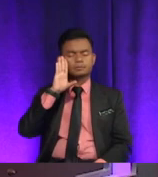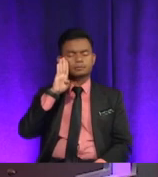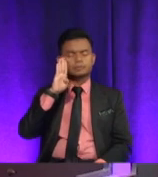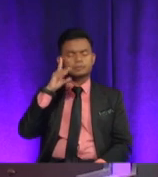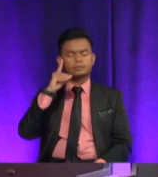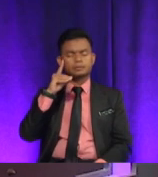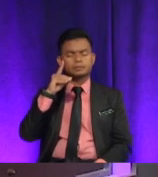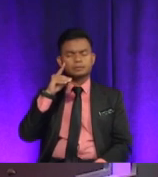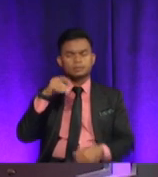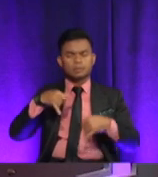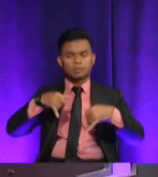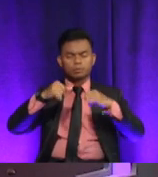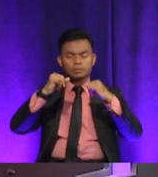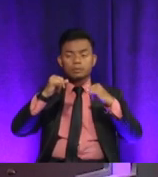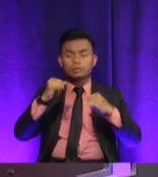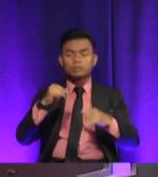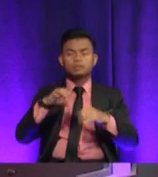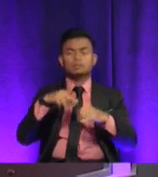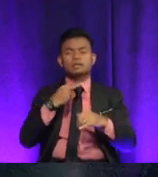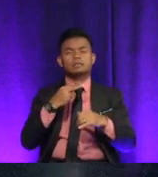ketiga Wow